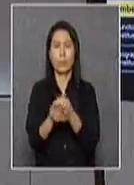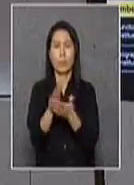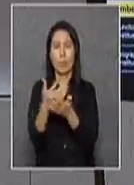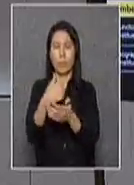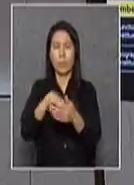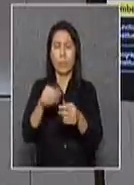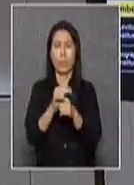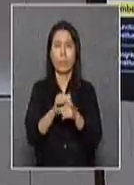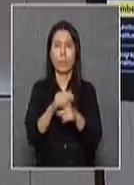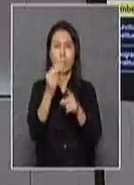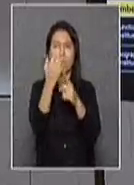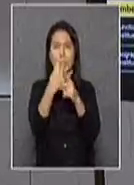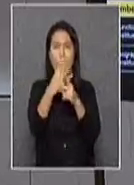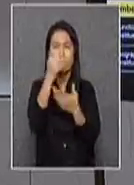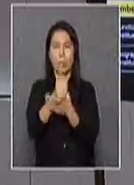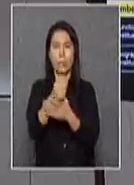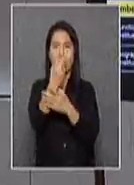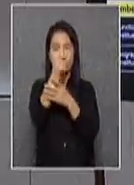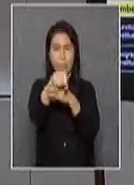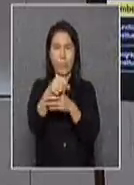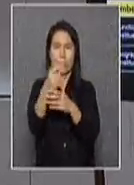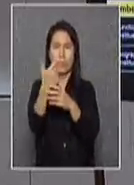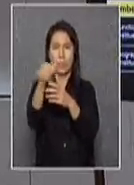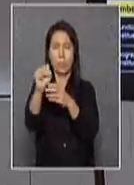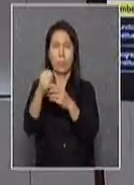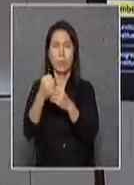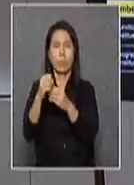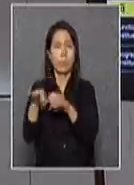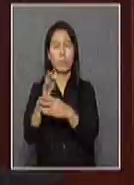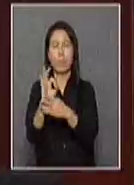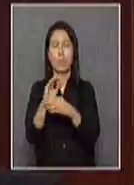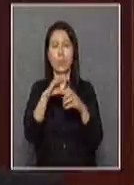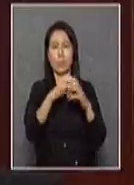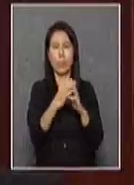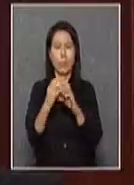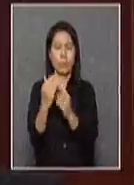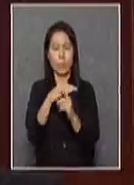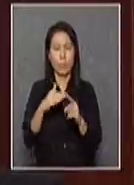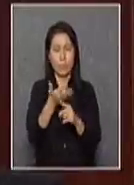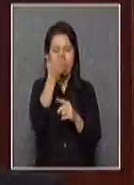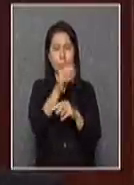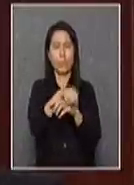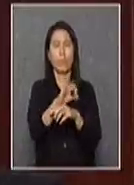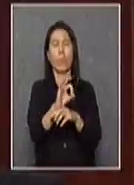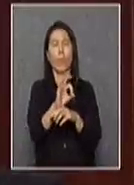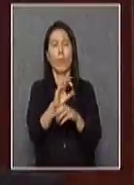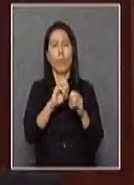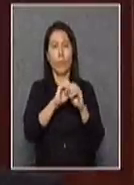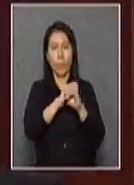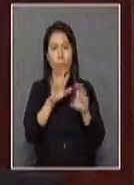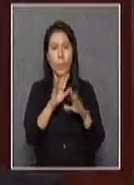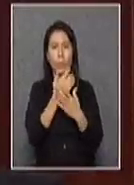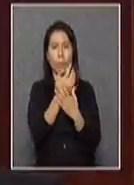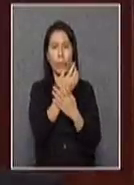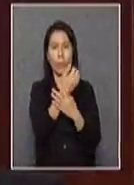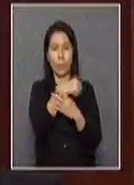選舉產生的議員14位出席，2位贊成，8位反對，沒人棄權。議題未獲得兩部分在席委員分別以過半數贊成，我宣布修正